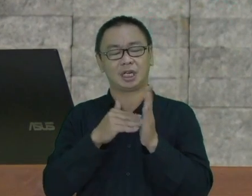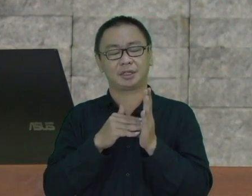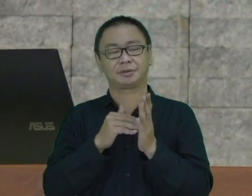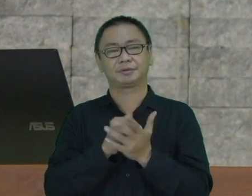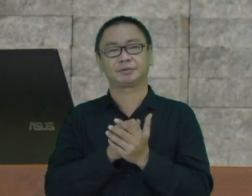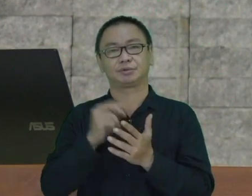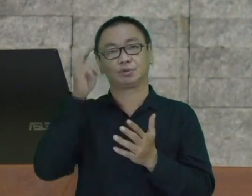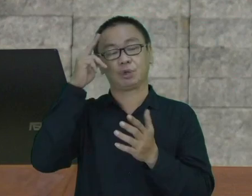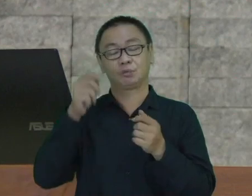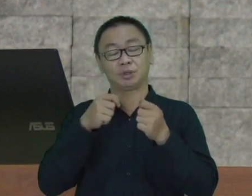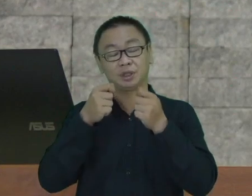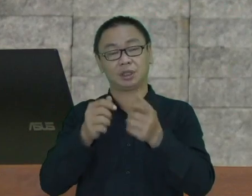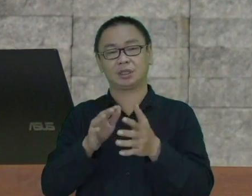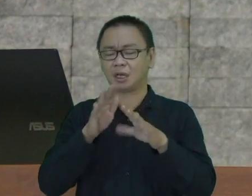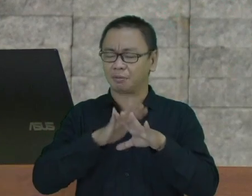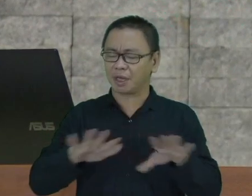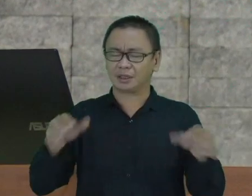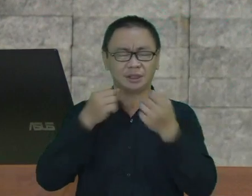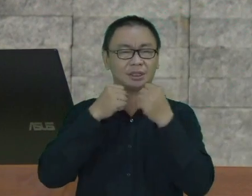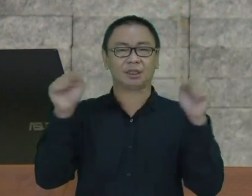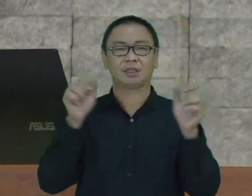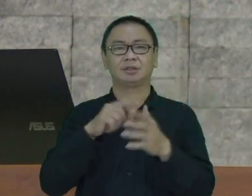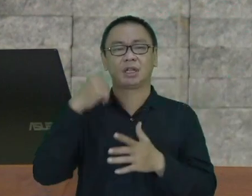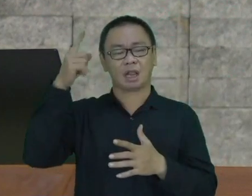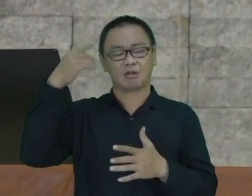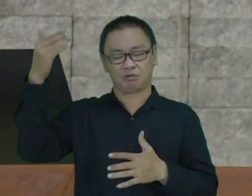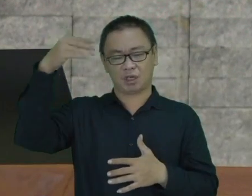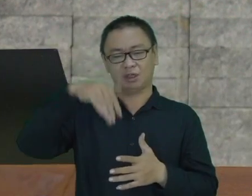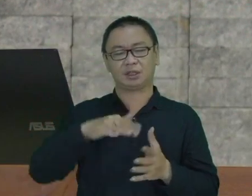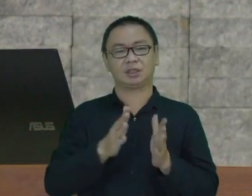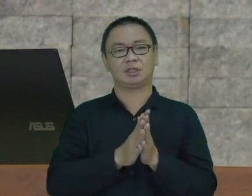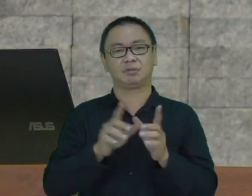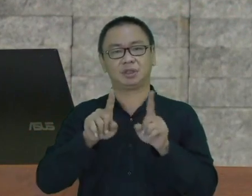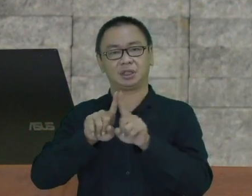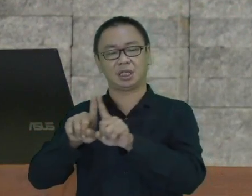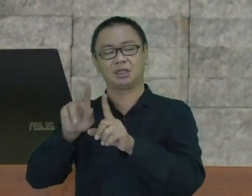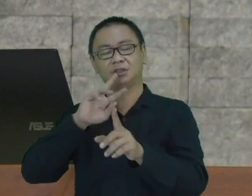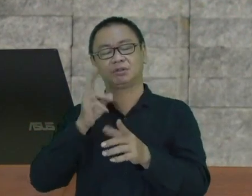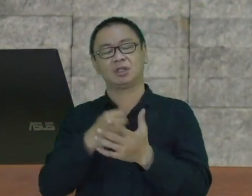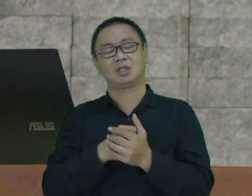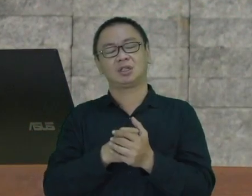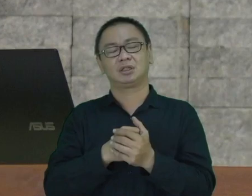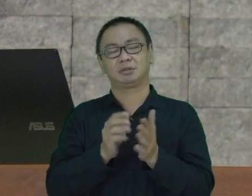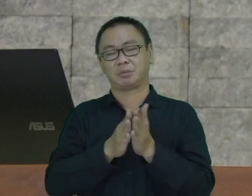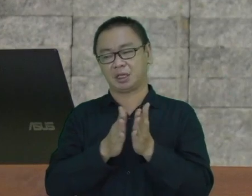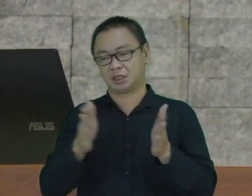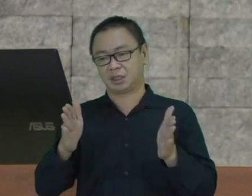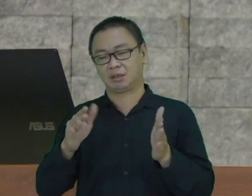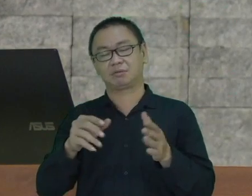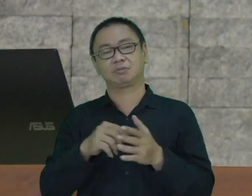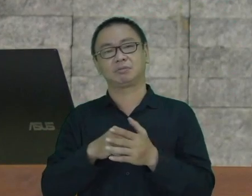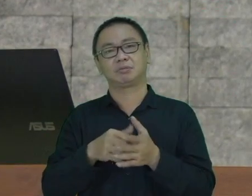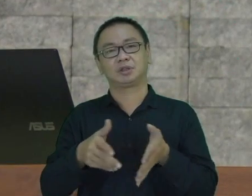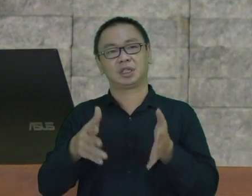yang Tuhan berikan. Semoga damai sejahtera selalu hadir dan menyertai saudara di sepanjang